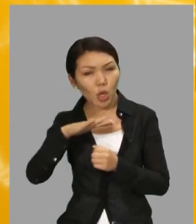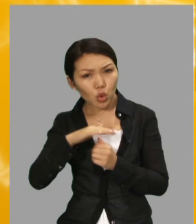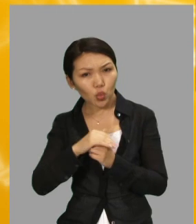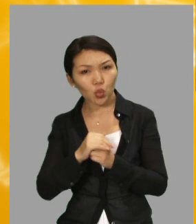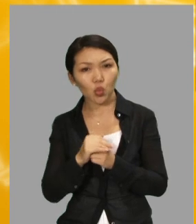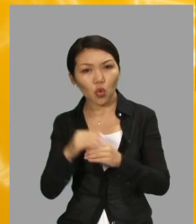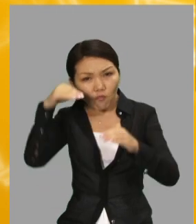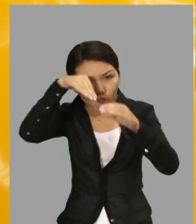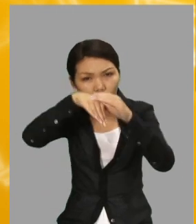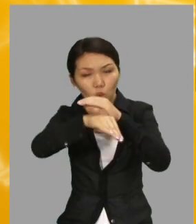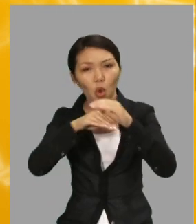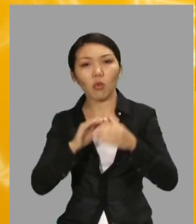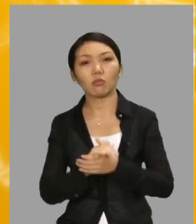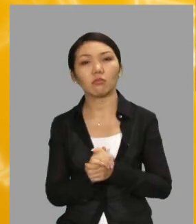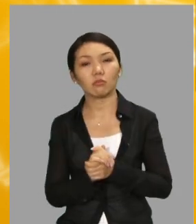метро.